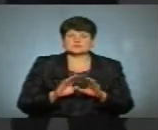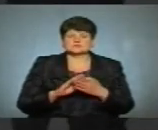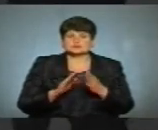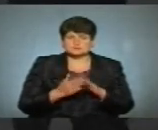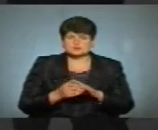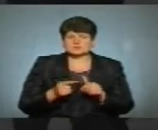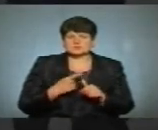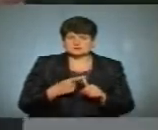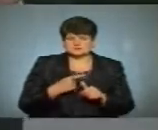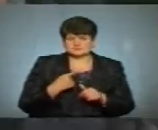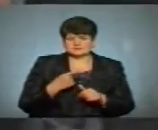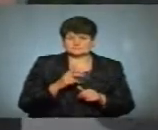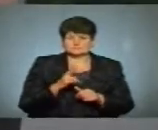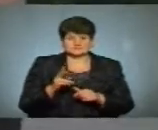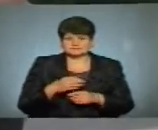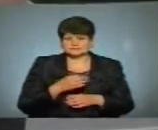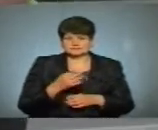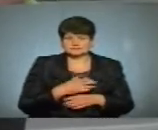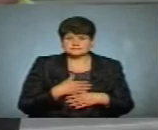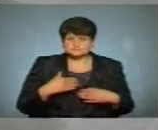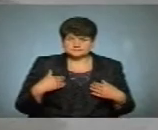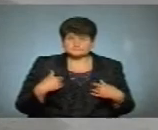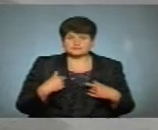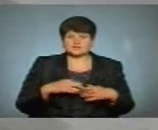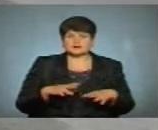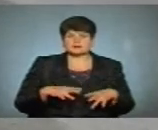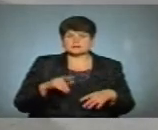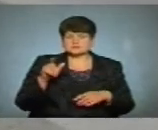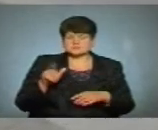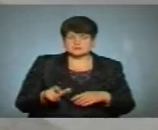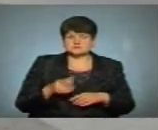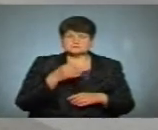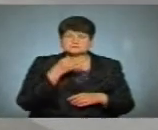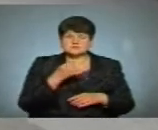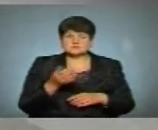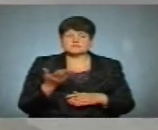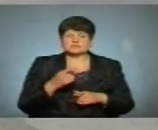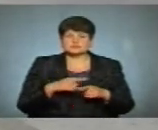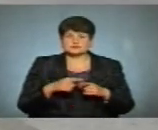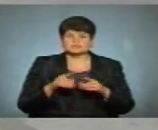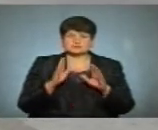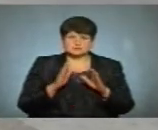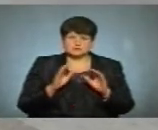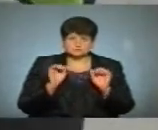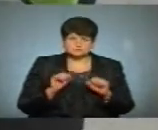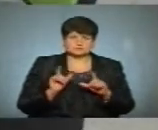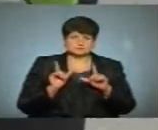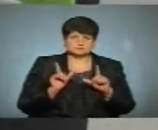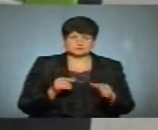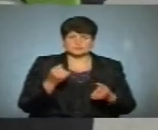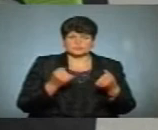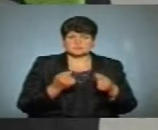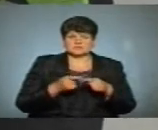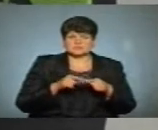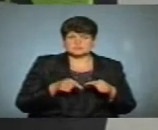себе відмовився. Інспекторка патрульної поліції Тернополя Лілія Березовська розповіла, з якою швидкістю мають їхати водії на цій ділянці дороги